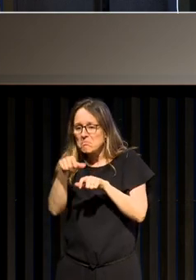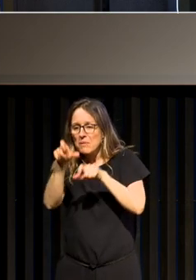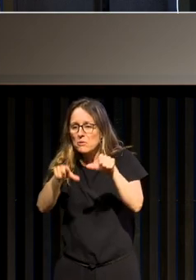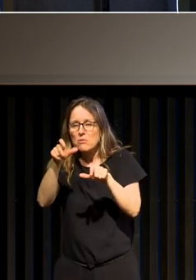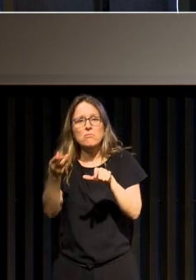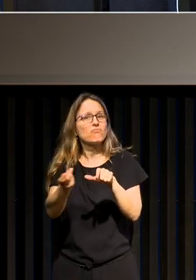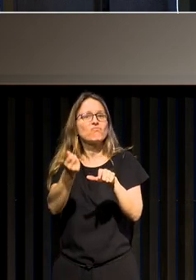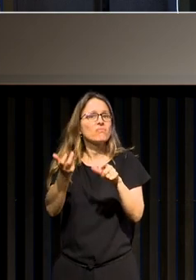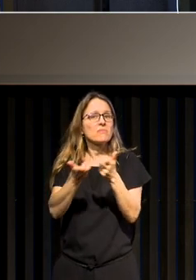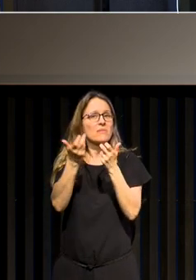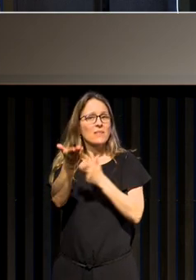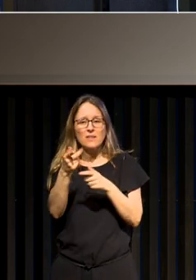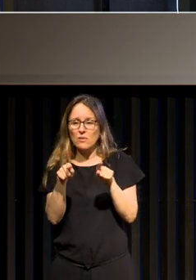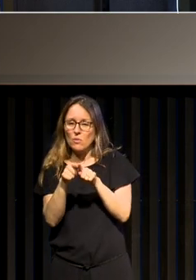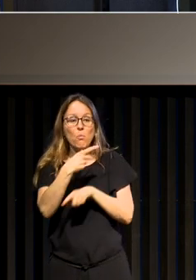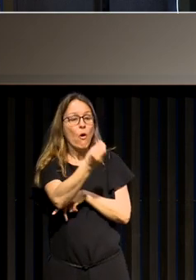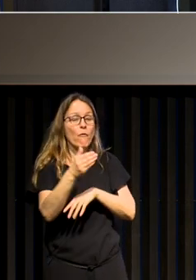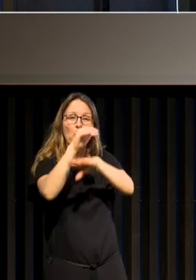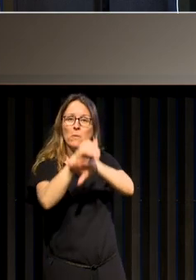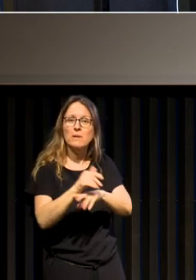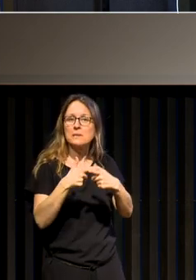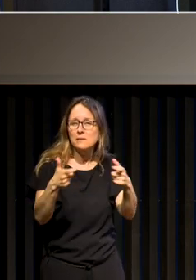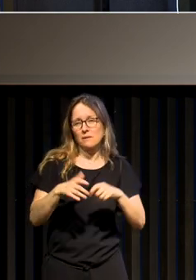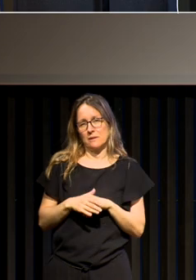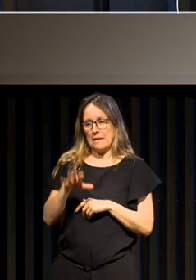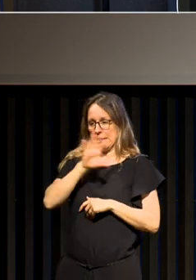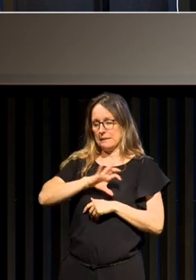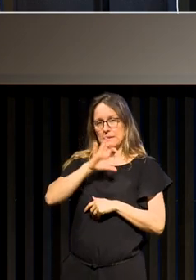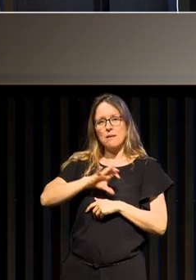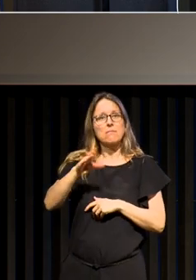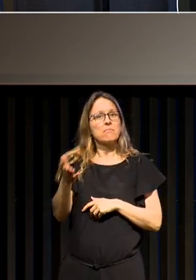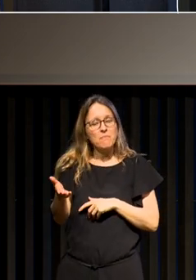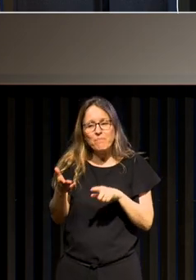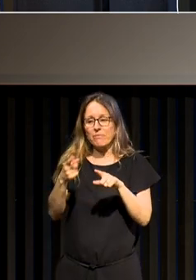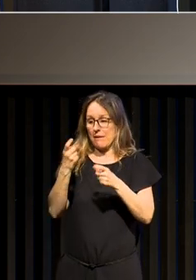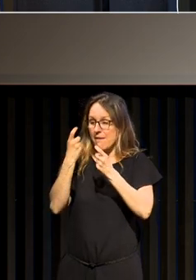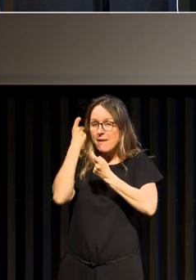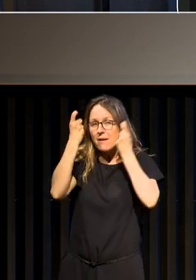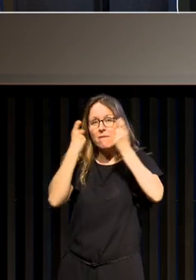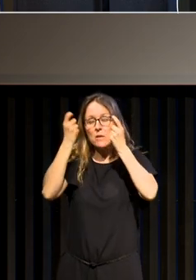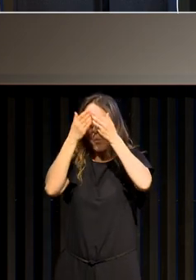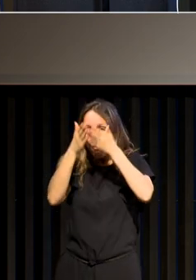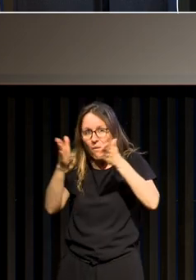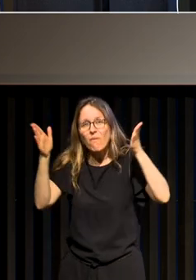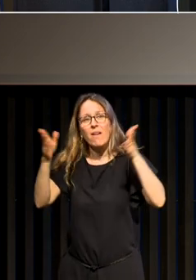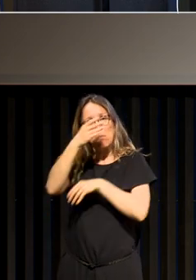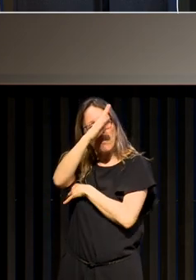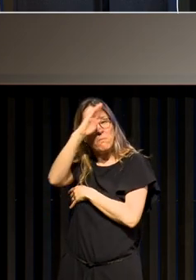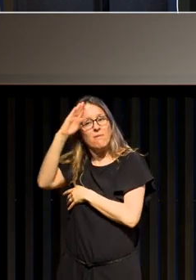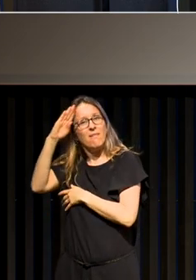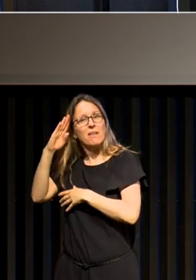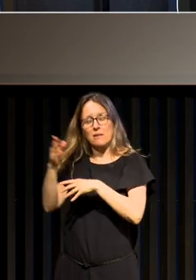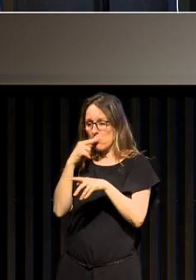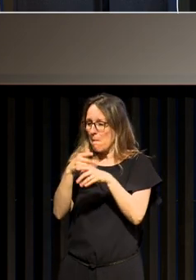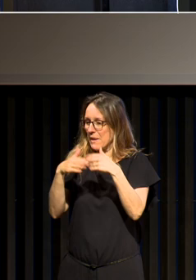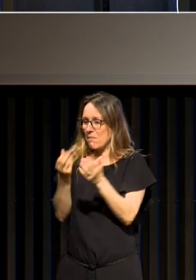de personnes qui interviennent dans la protection de l'enfance. Enfin, on essaie d'avoir une réflexion multidisciplinaire parce que cette